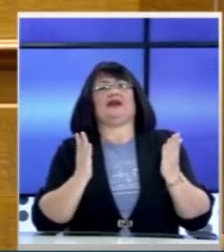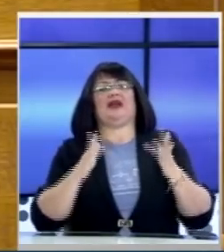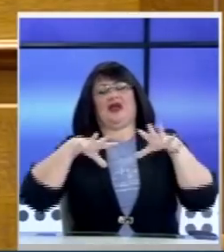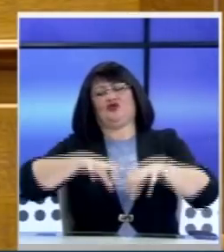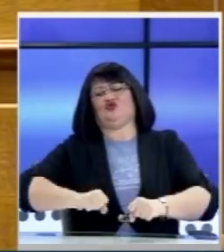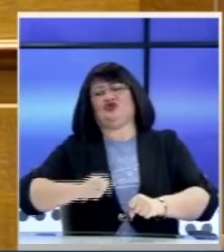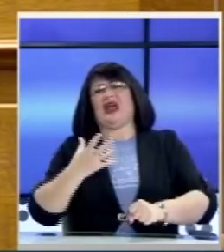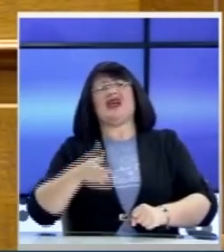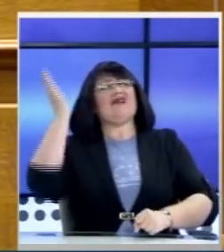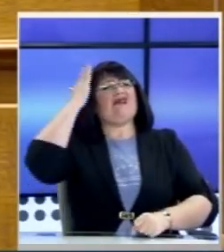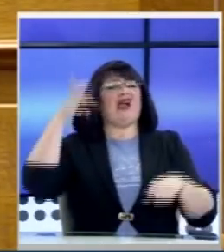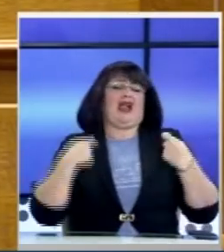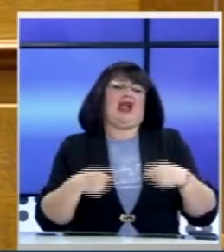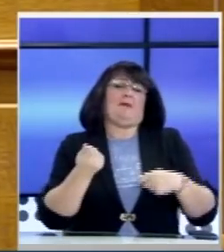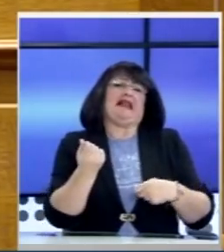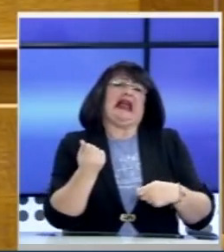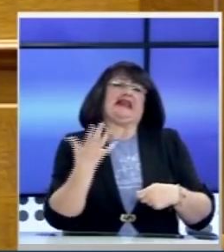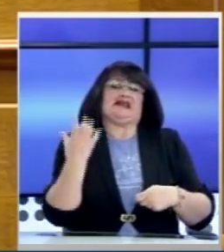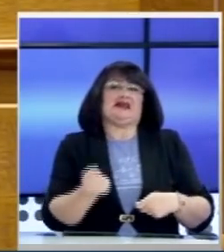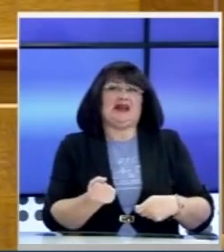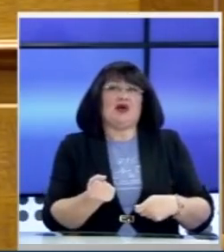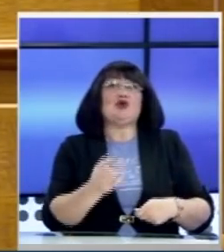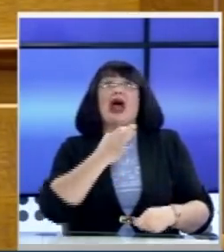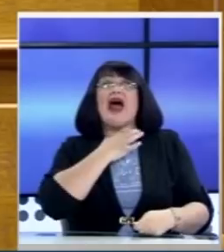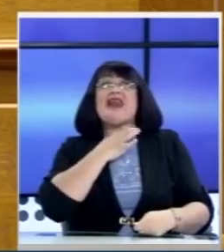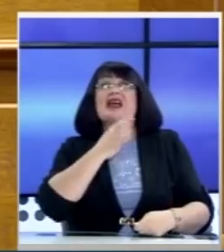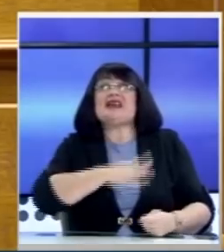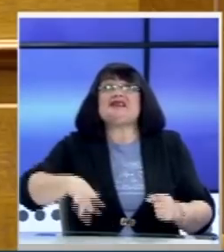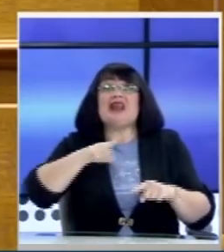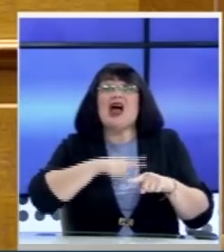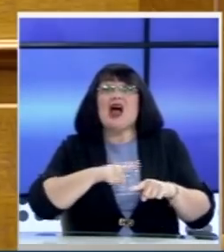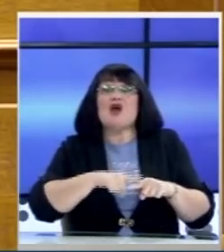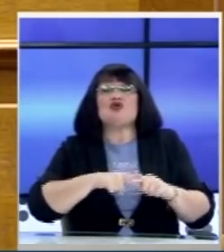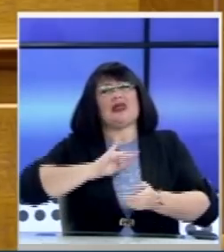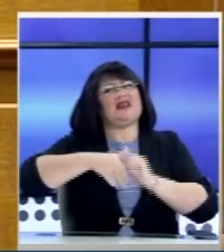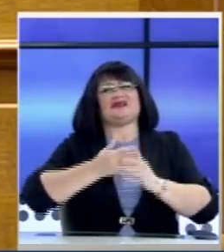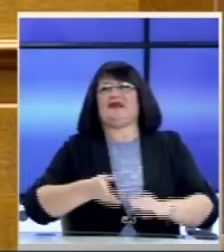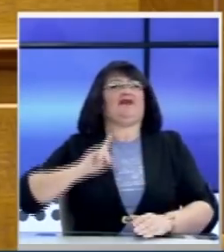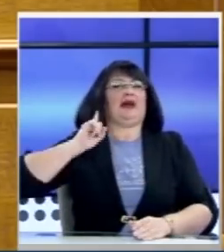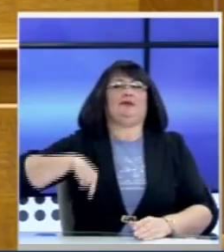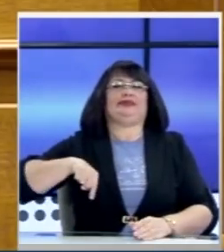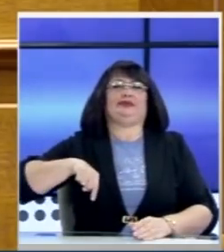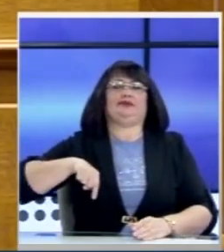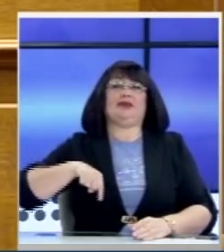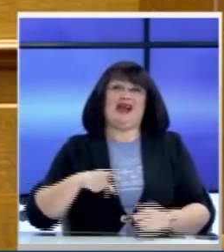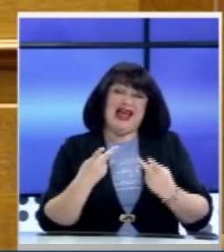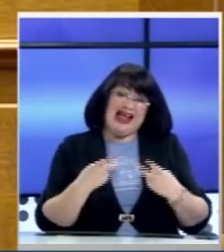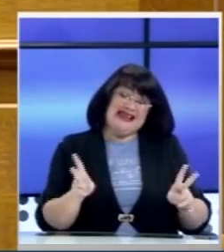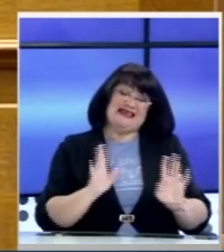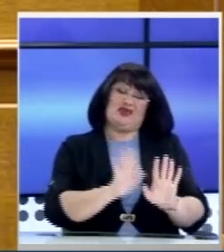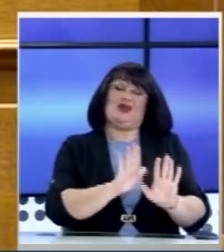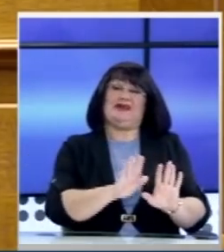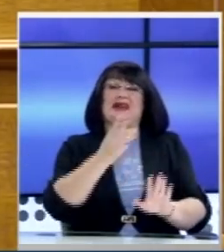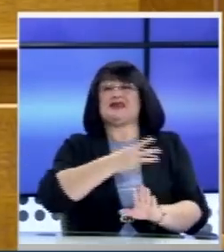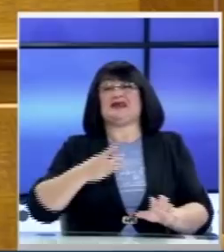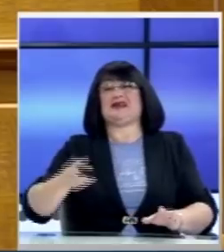σε αυτόν τον τόπο, θυσιάζοντας όμως τις ανάγκες των λαών των εργαζομένων. Και αφήστε αυτά που ξέρετε, κύριοι του